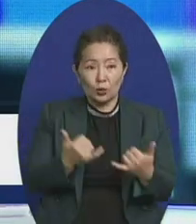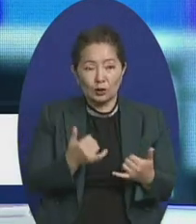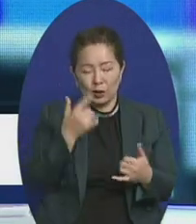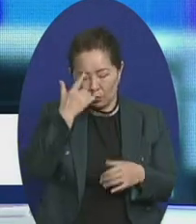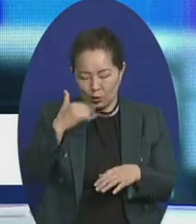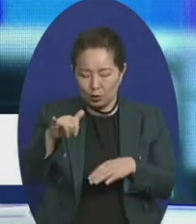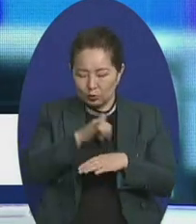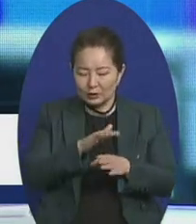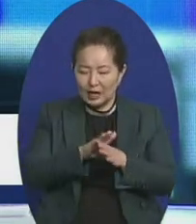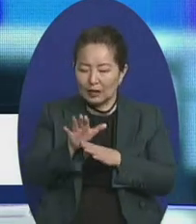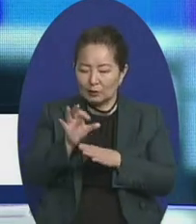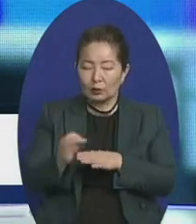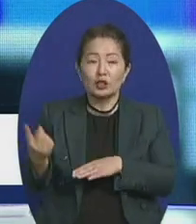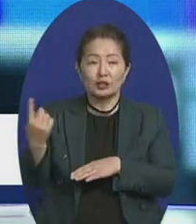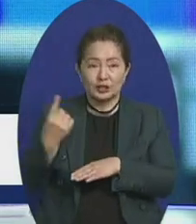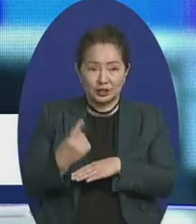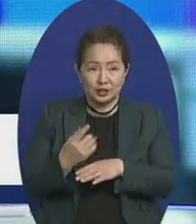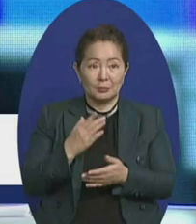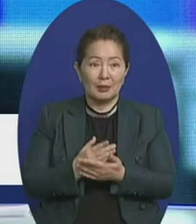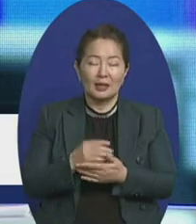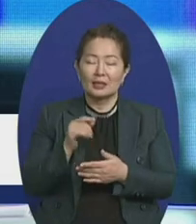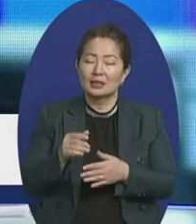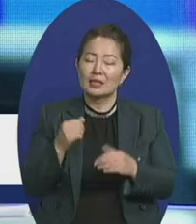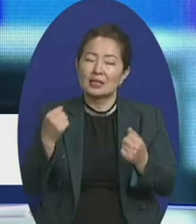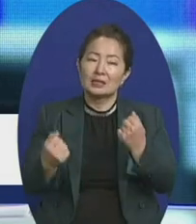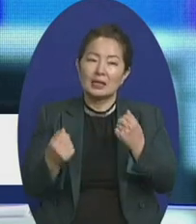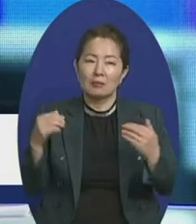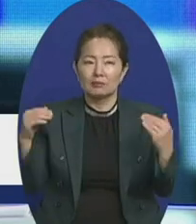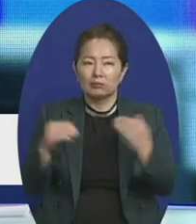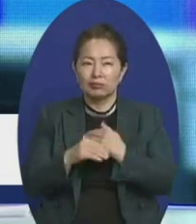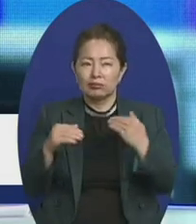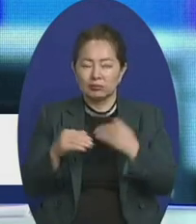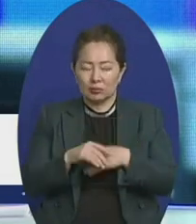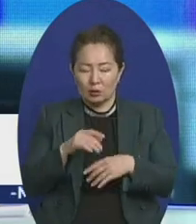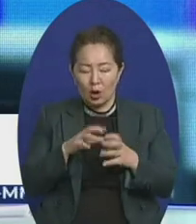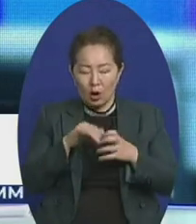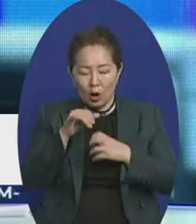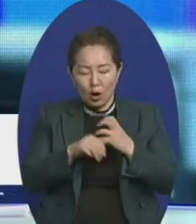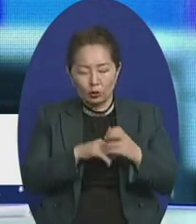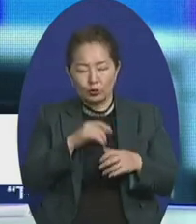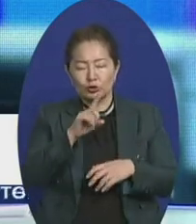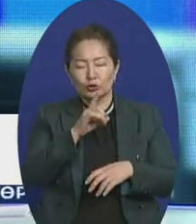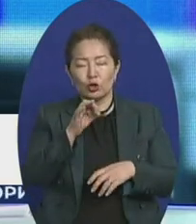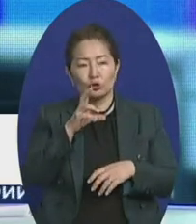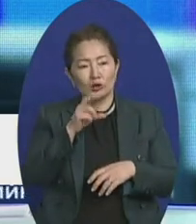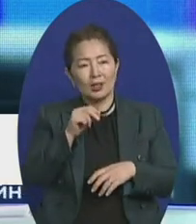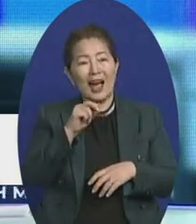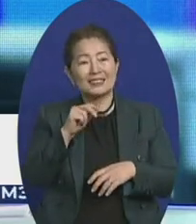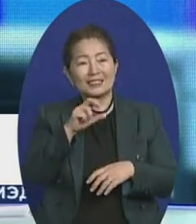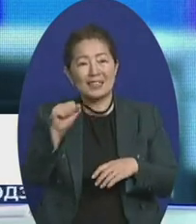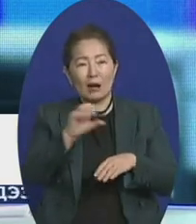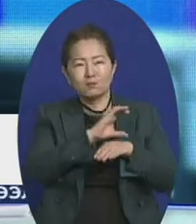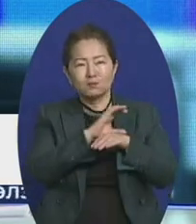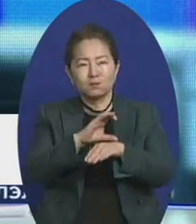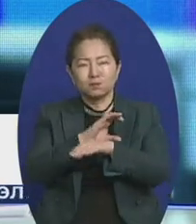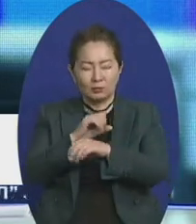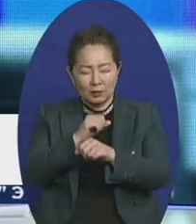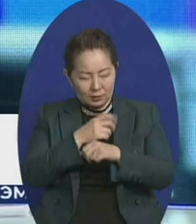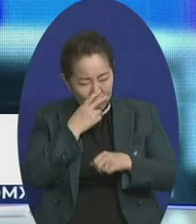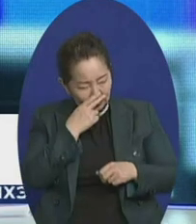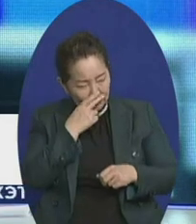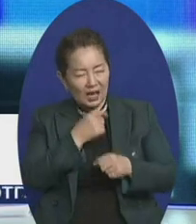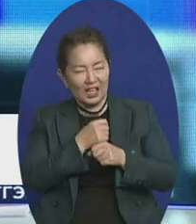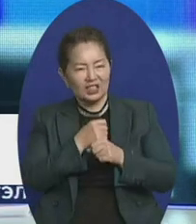улсад хийх албаны айлчлалаа эхлүүллээ. Авто замаар олон улсын зорчигч болон ачаа тээврэлэх тухай хэлэлцээрийг ойрын үед ажил хэрэг